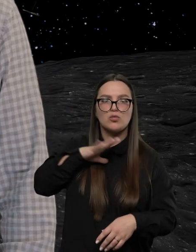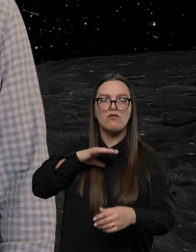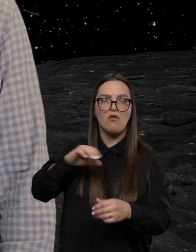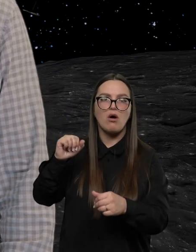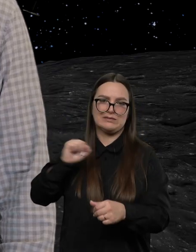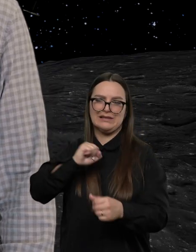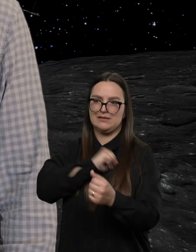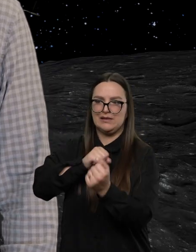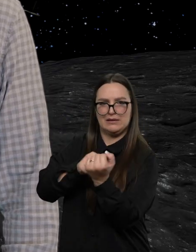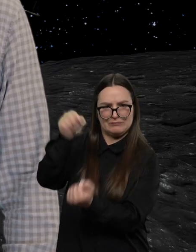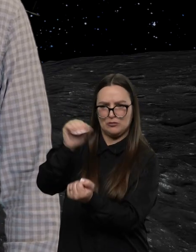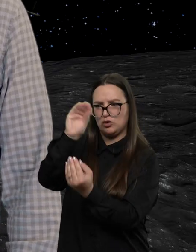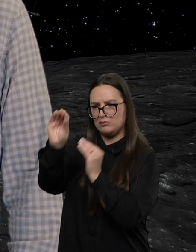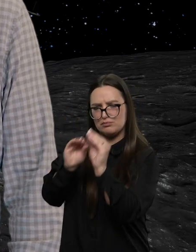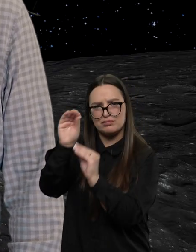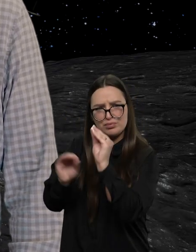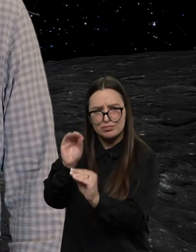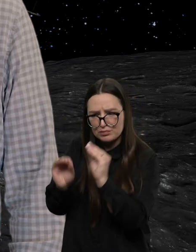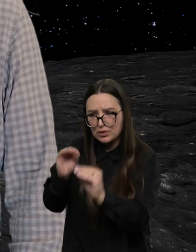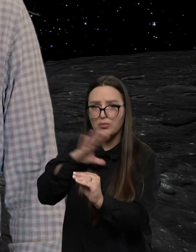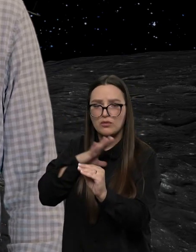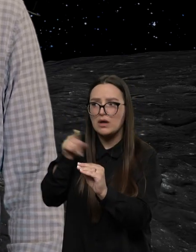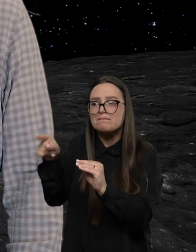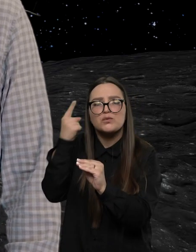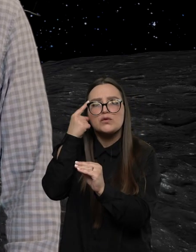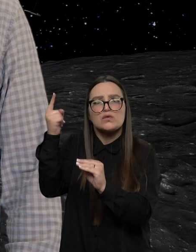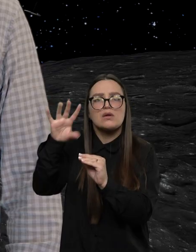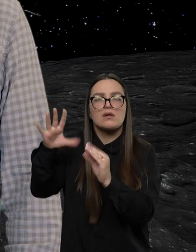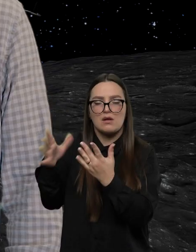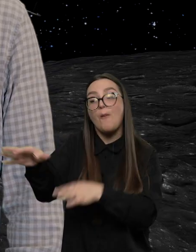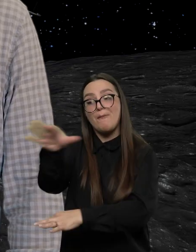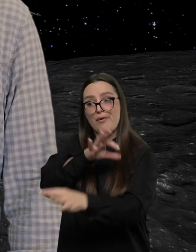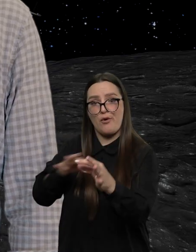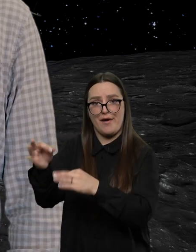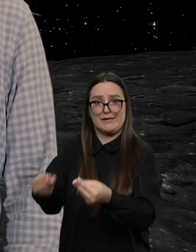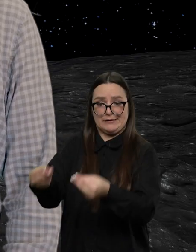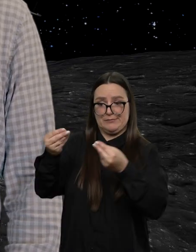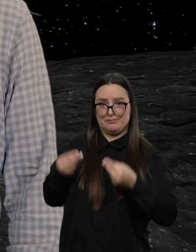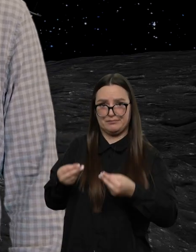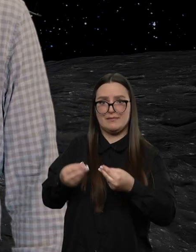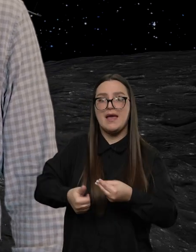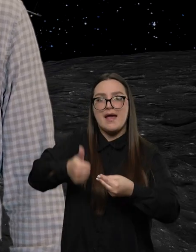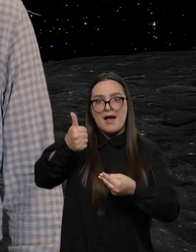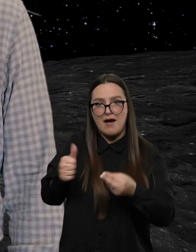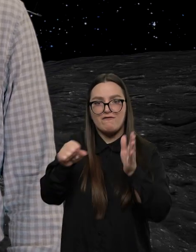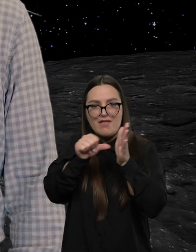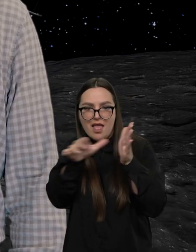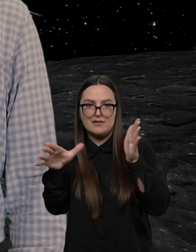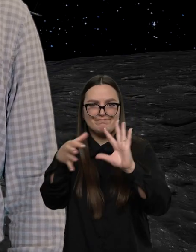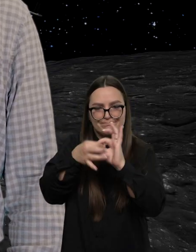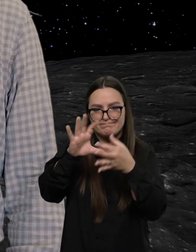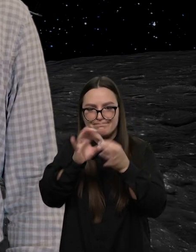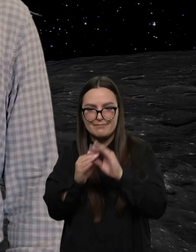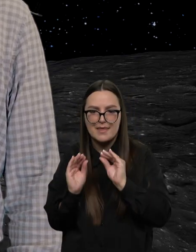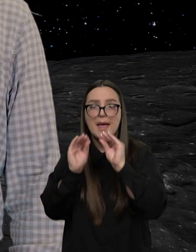ruošė doktoratą, Neil Gehrels. Tai jis sugalvojo man projektą kalibruoti tą elektronų spektrometrą. Tai